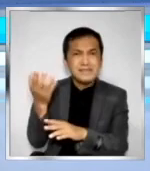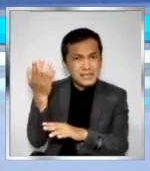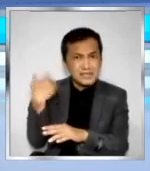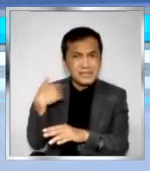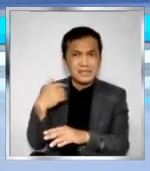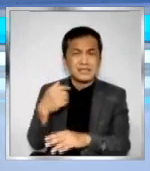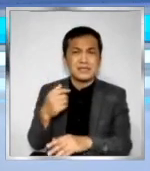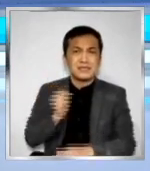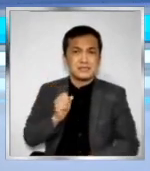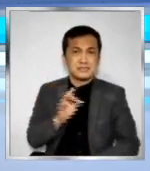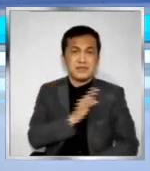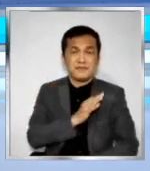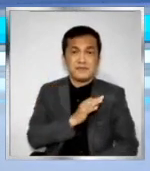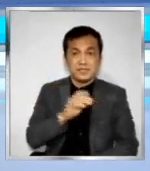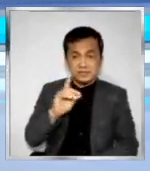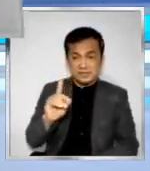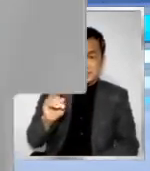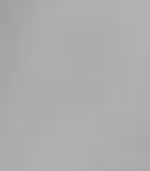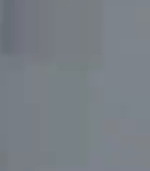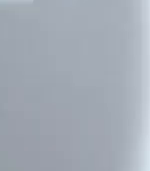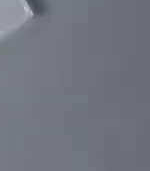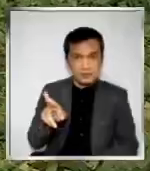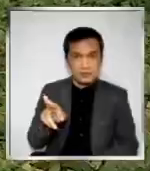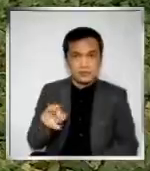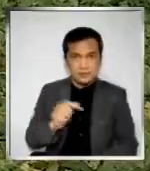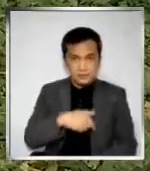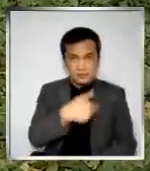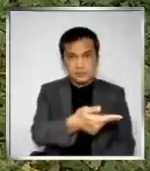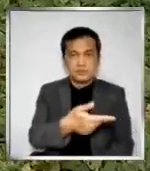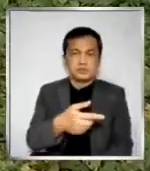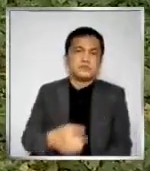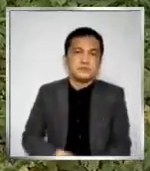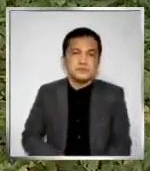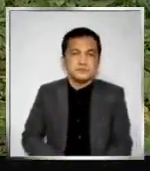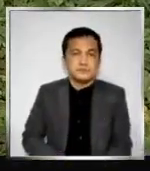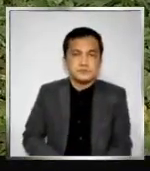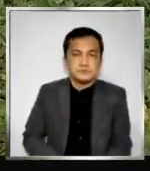DENR. Nakatutok si John Benedetto.